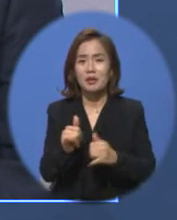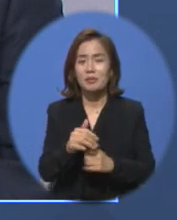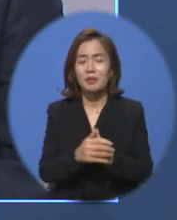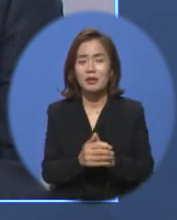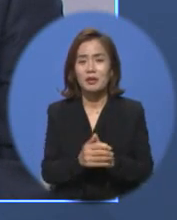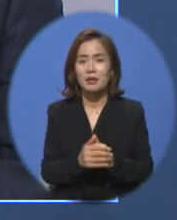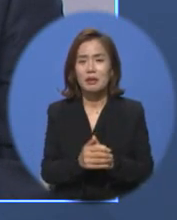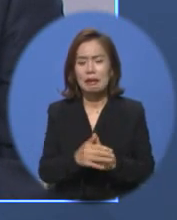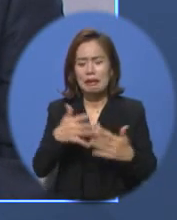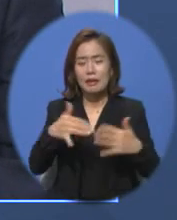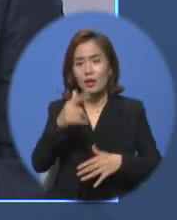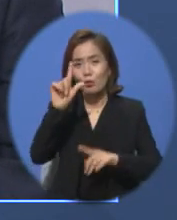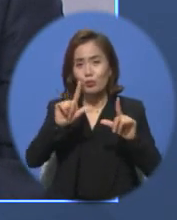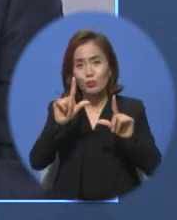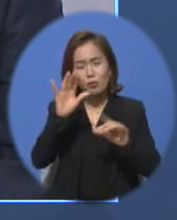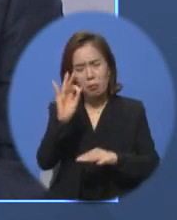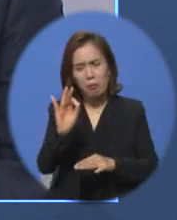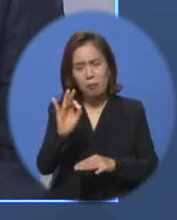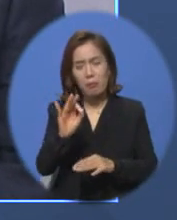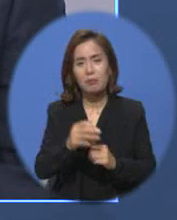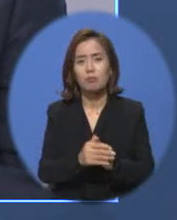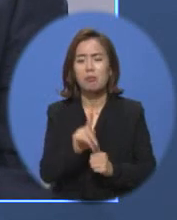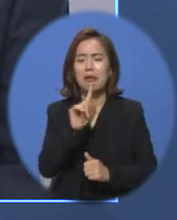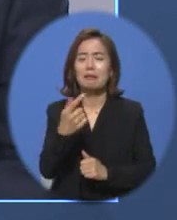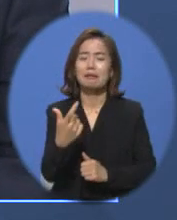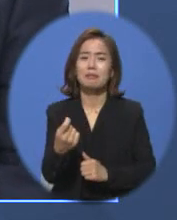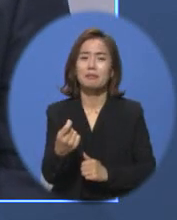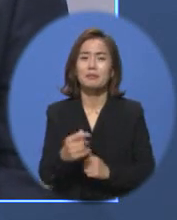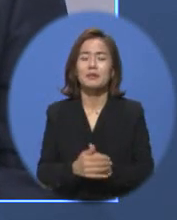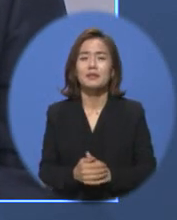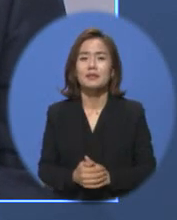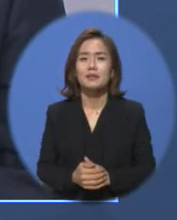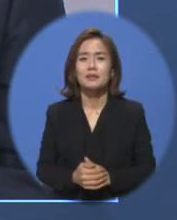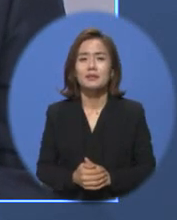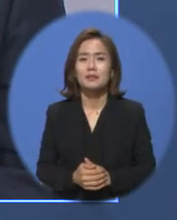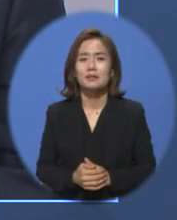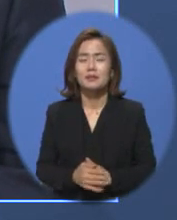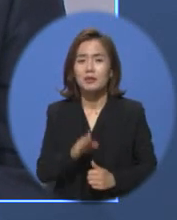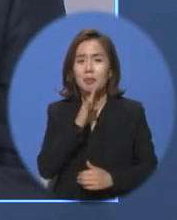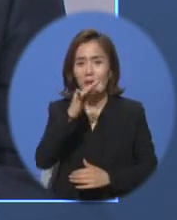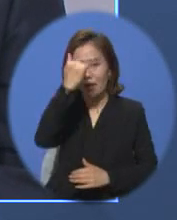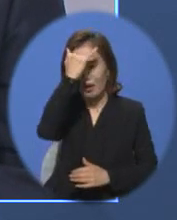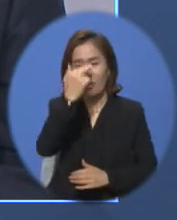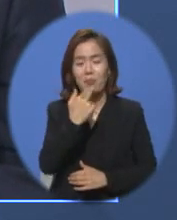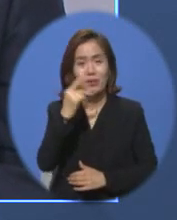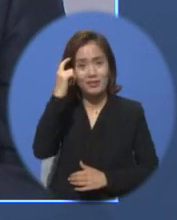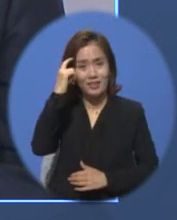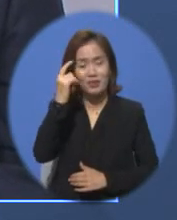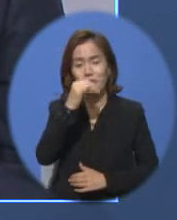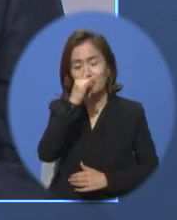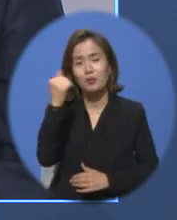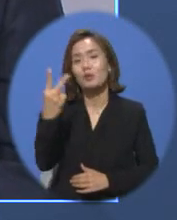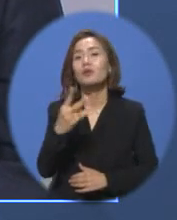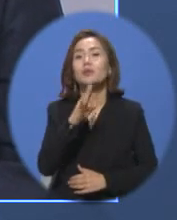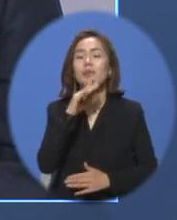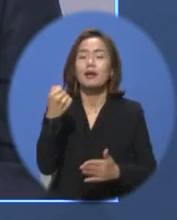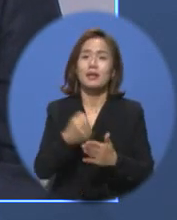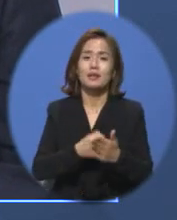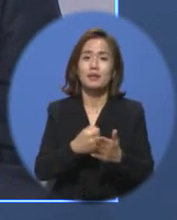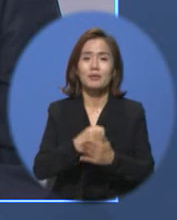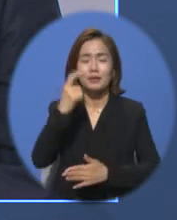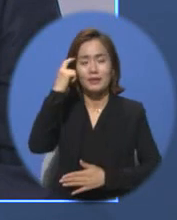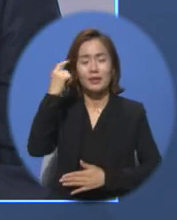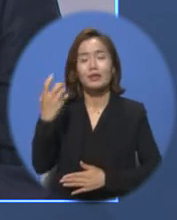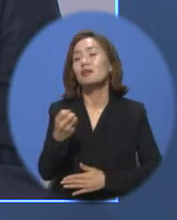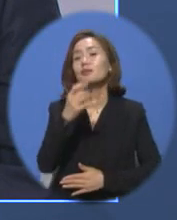누군가의신체적약점을그렇게언급하는걸보니 상당히무례하다고생각해요. 그리고저는그것